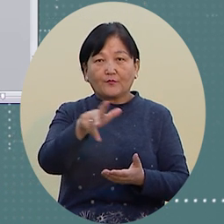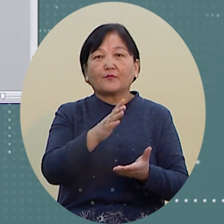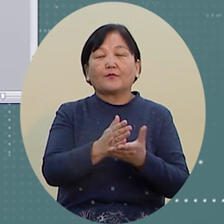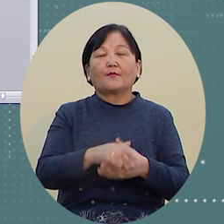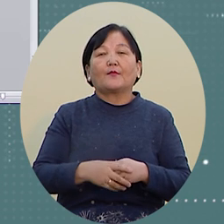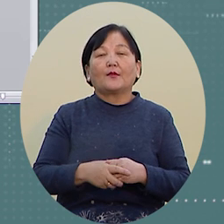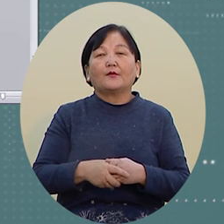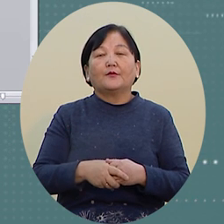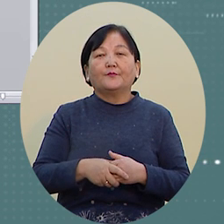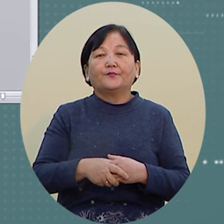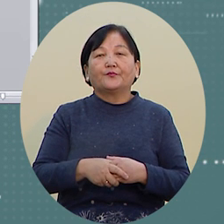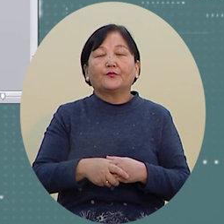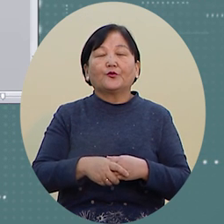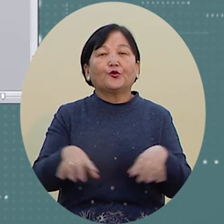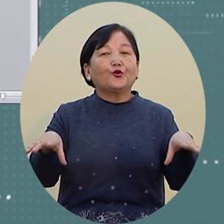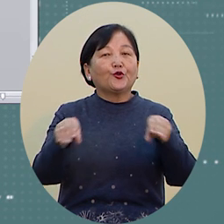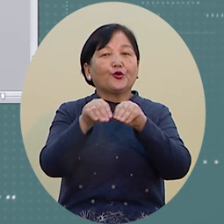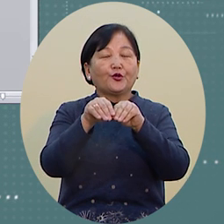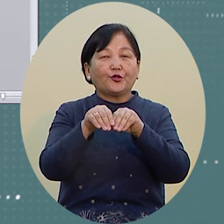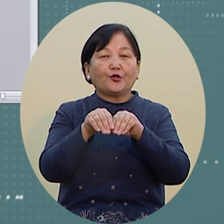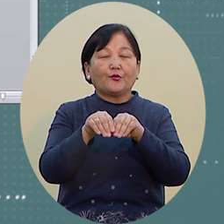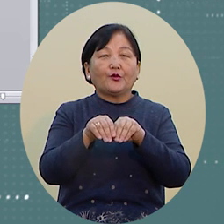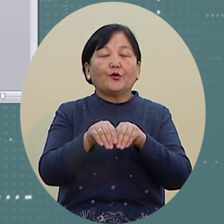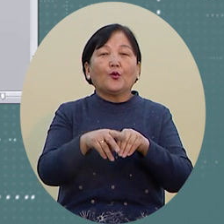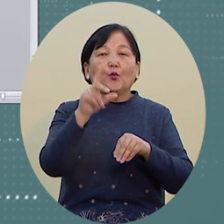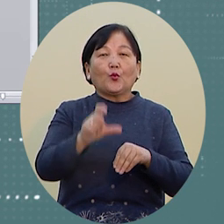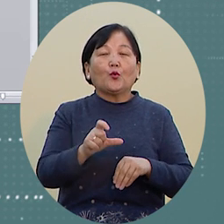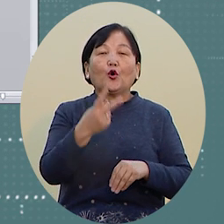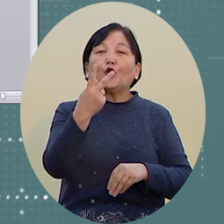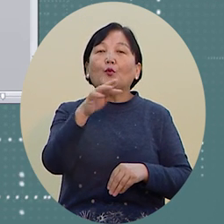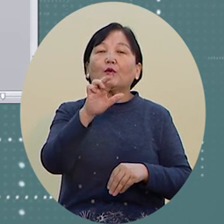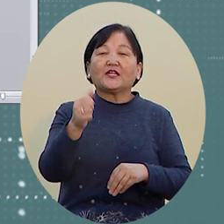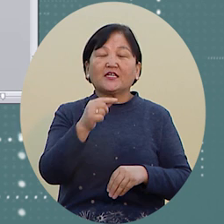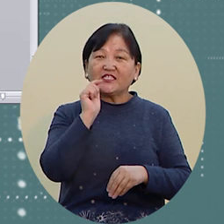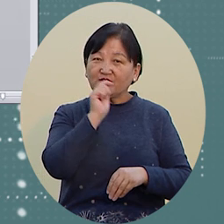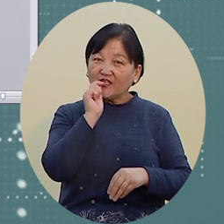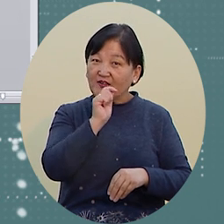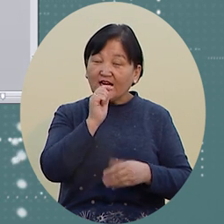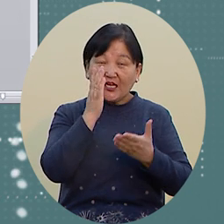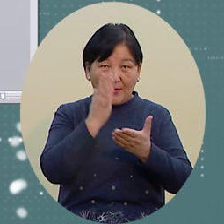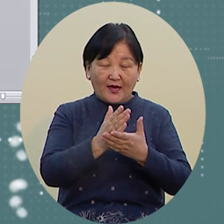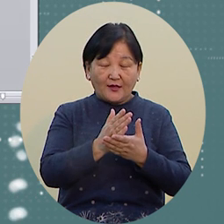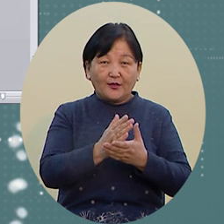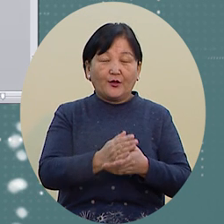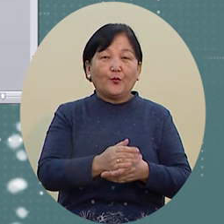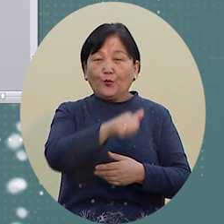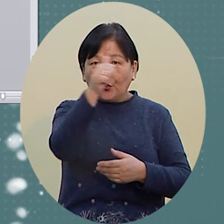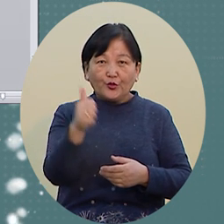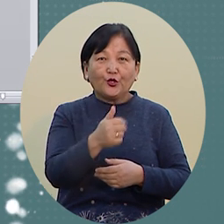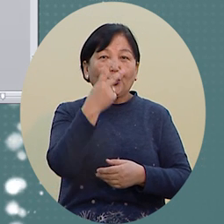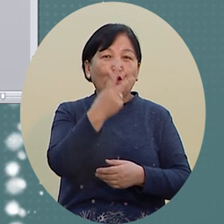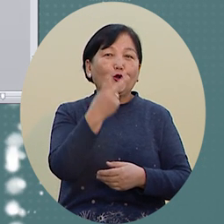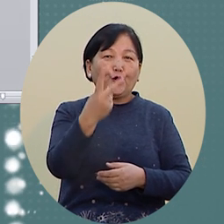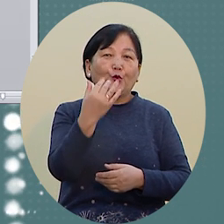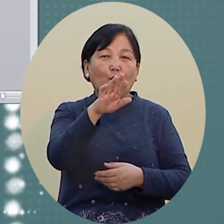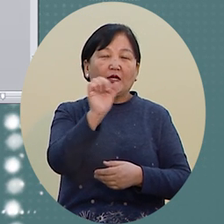За ингээд ерөнхийдөө бол хүн бол өдөрт 2 удаа шүтээ угаадаг тийм ээ. Тэгэхээр бүгднгийн 2-2-оор авчиж гэж багш нь